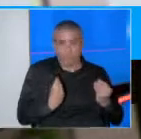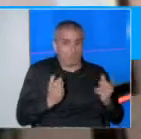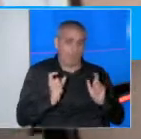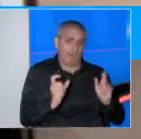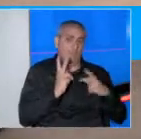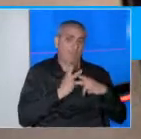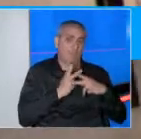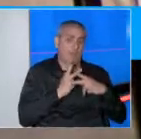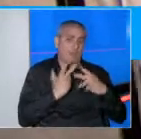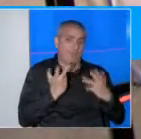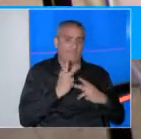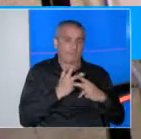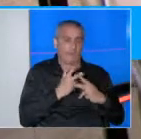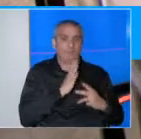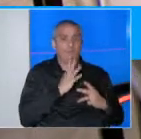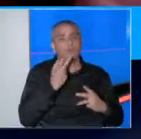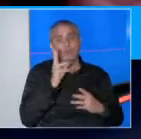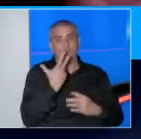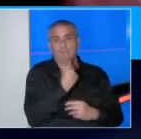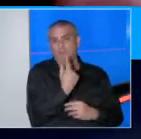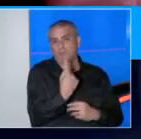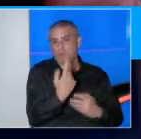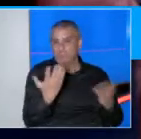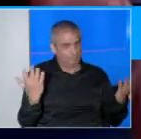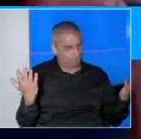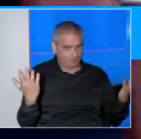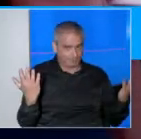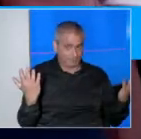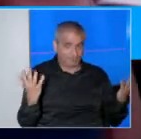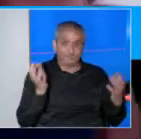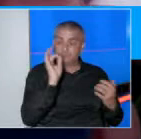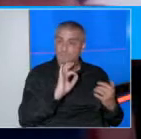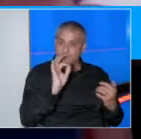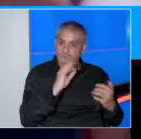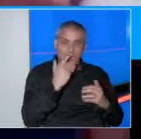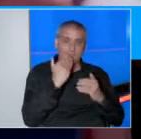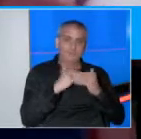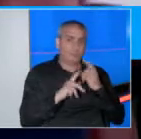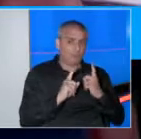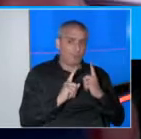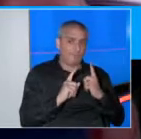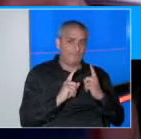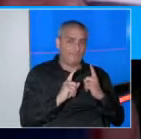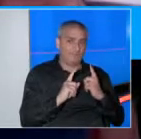במניעת המחלה, והמחלה יותר מסוכנת מהחיסון עצמו. עדיין, בסופו של דבר,